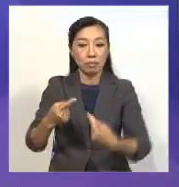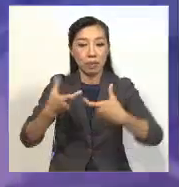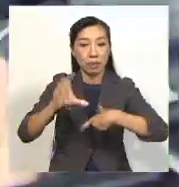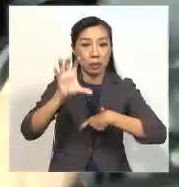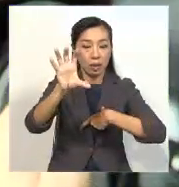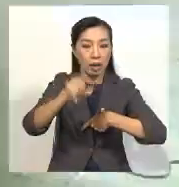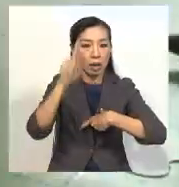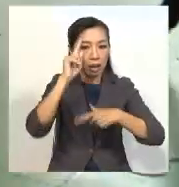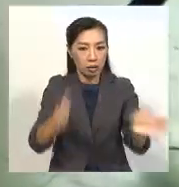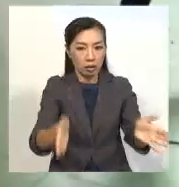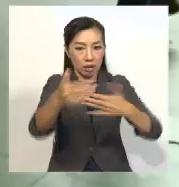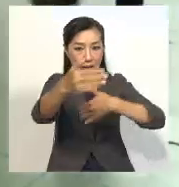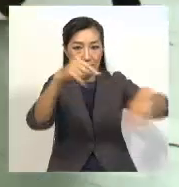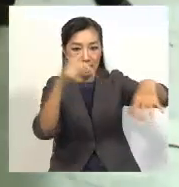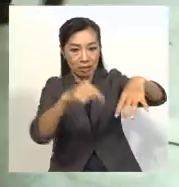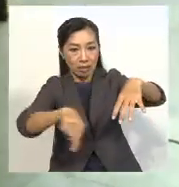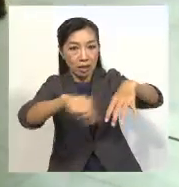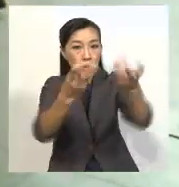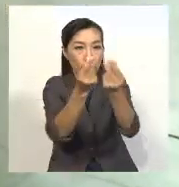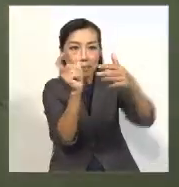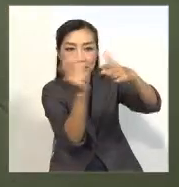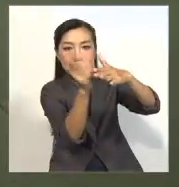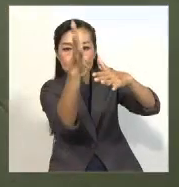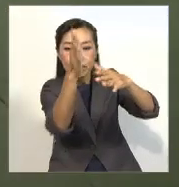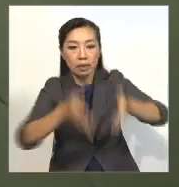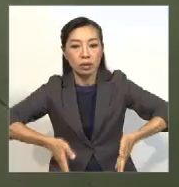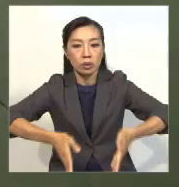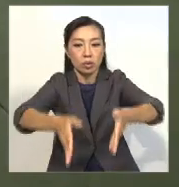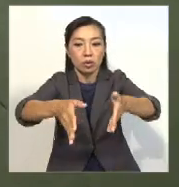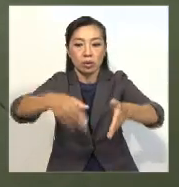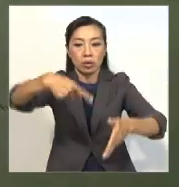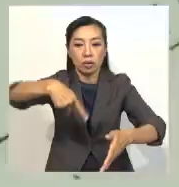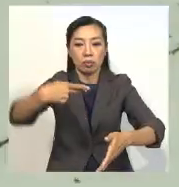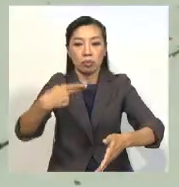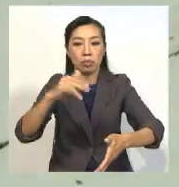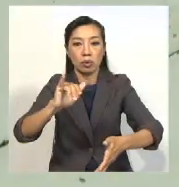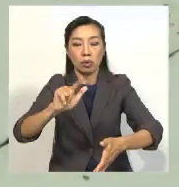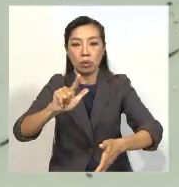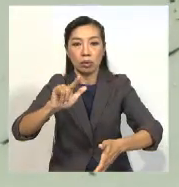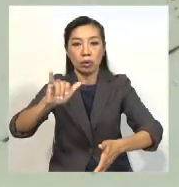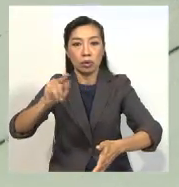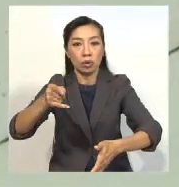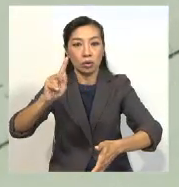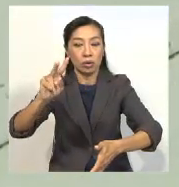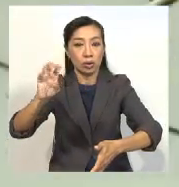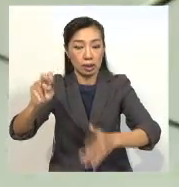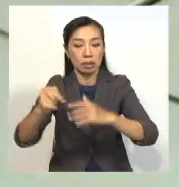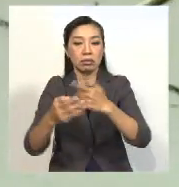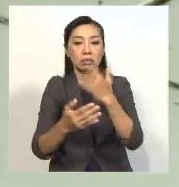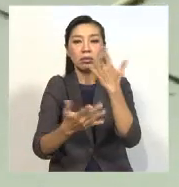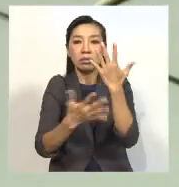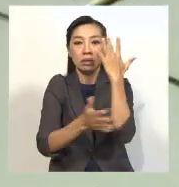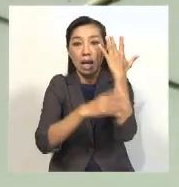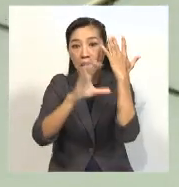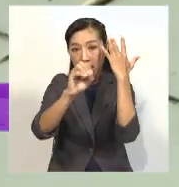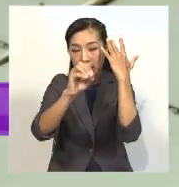ี่คือสภาพภายในโกดังแห่งหนึ่งไม่มีเลขที่นะครับซอยพหลโยธิน50แยก1แขวงอนุสาวรีย์เขตบ